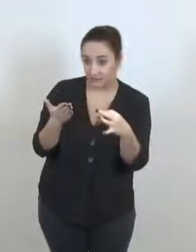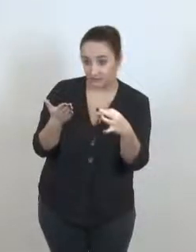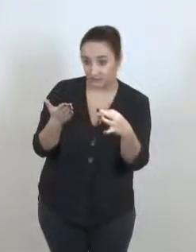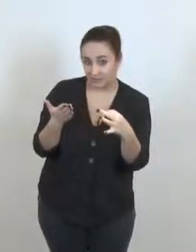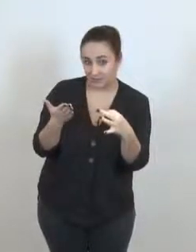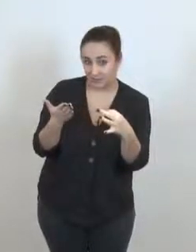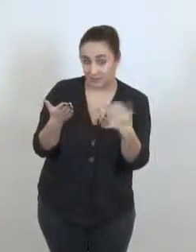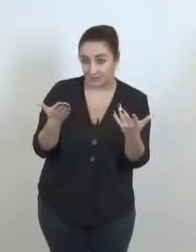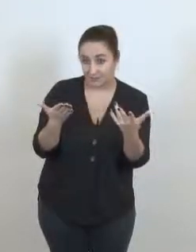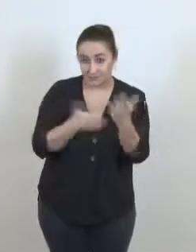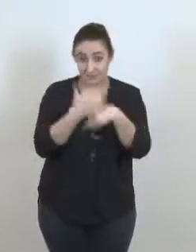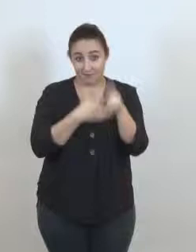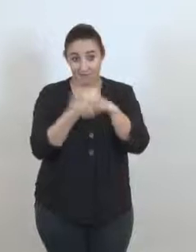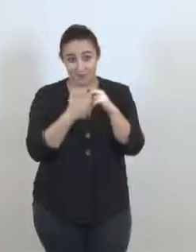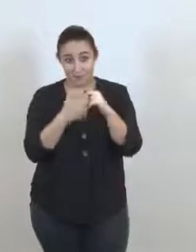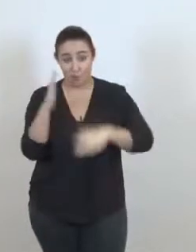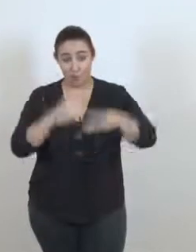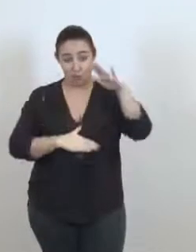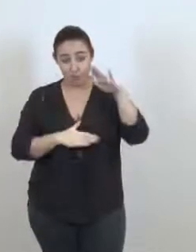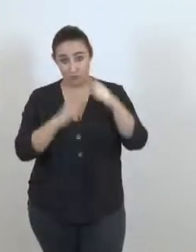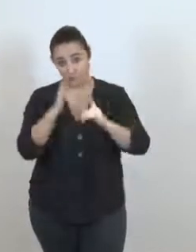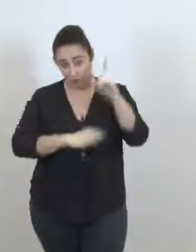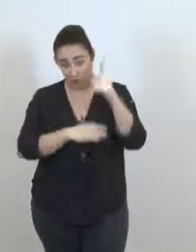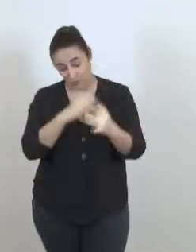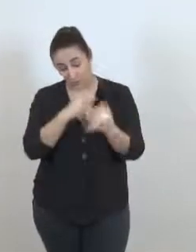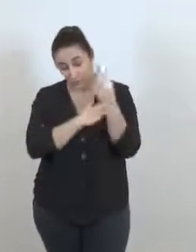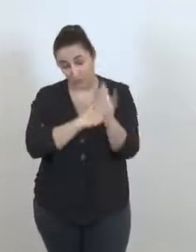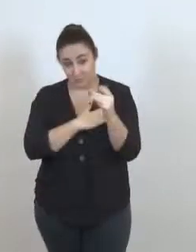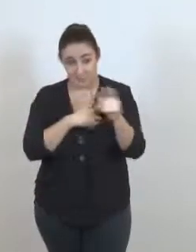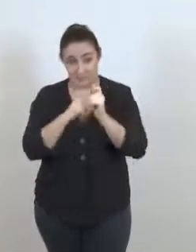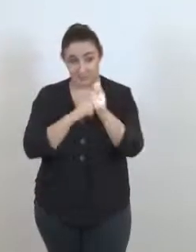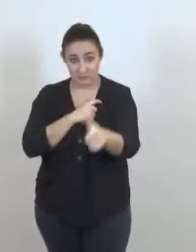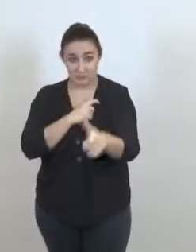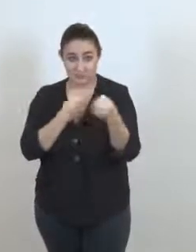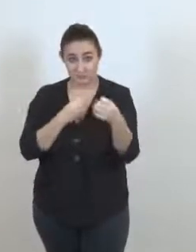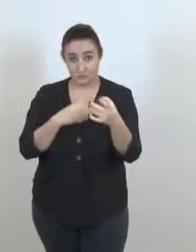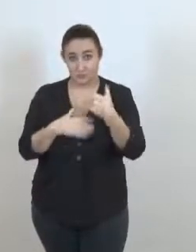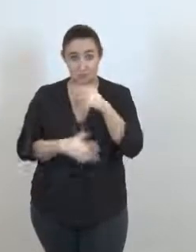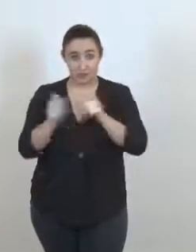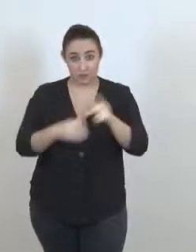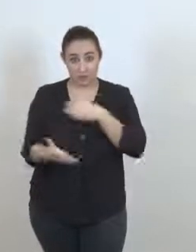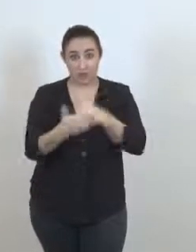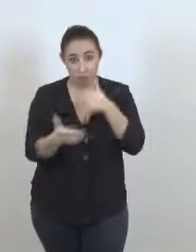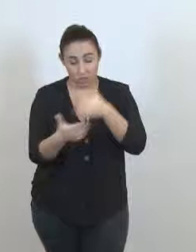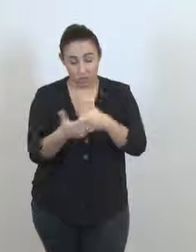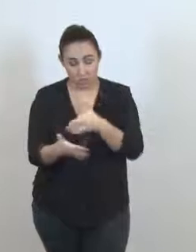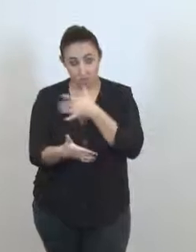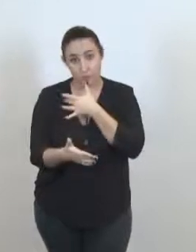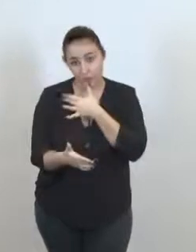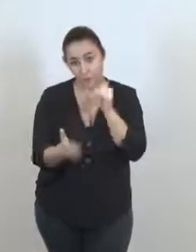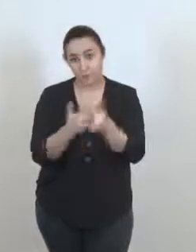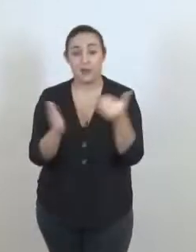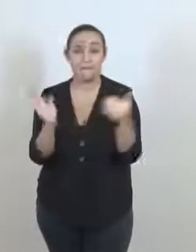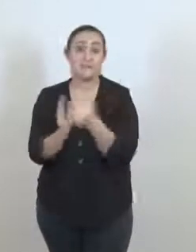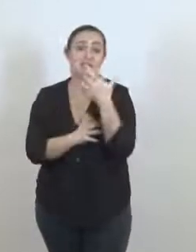ne pouvaient accéder en effet à ce dispositif et ils ont décidé d'augmenter le plafond de 1 500 euros à 2 000 euros et de diminuer